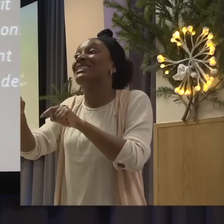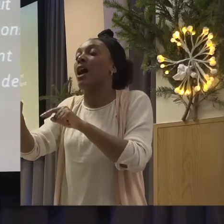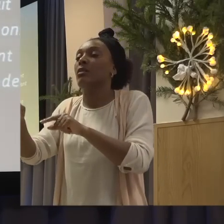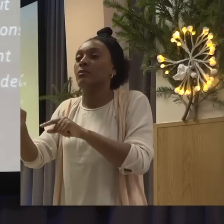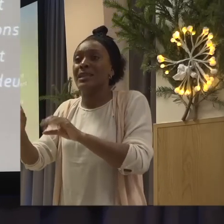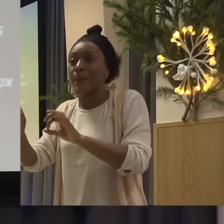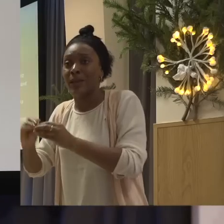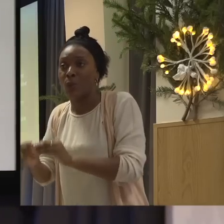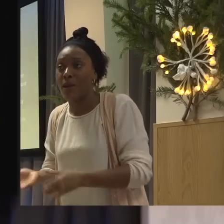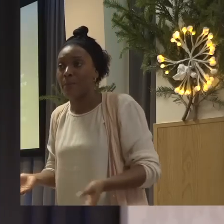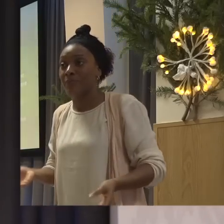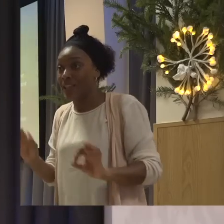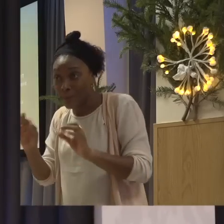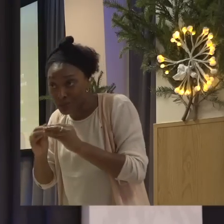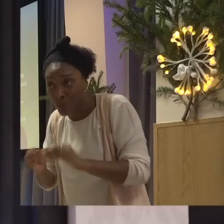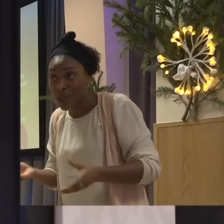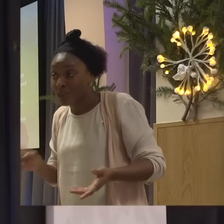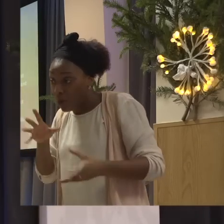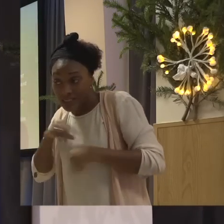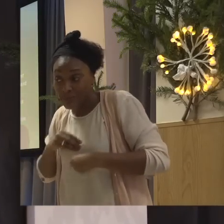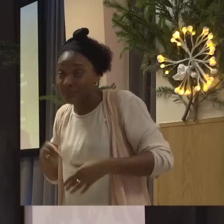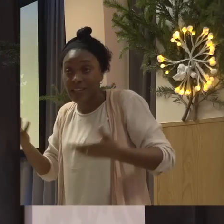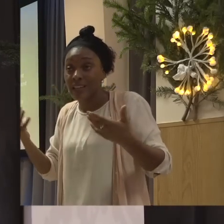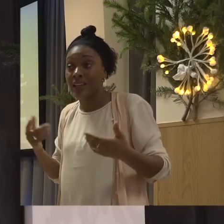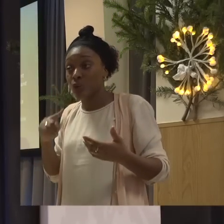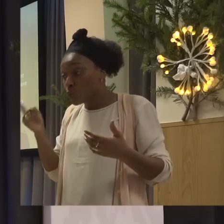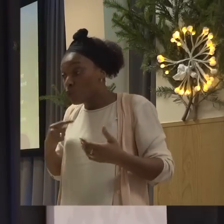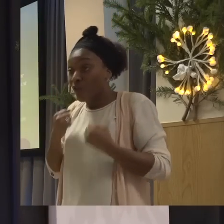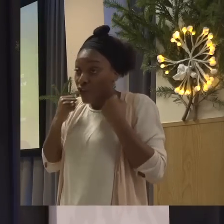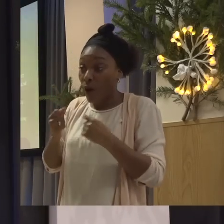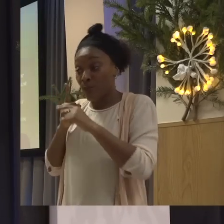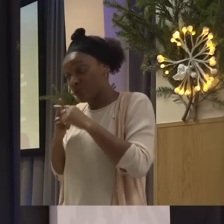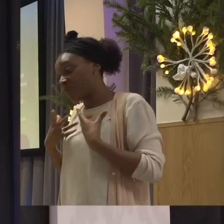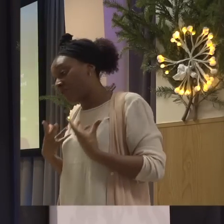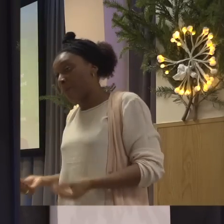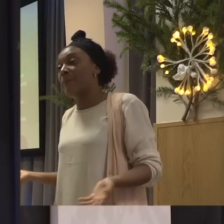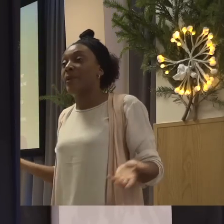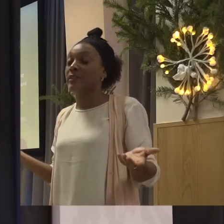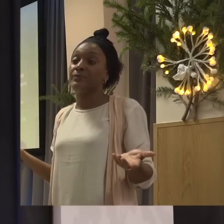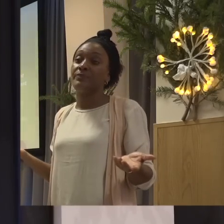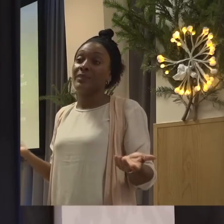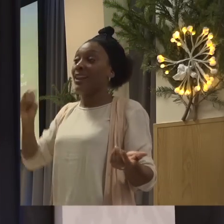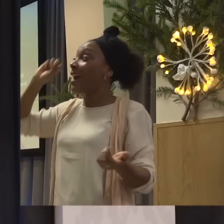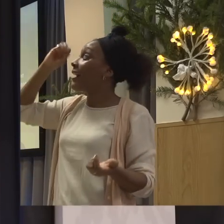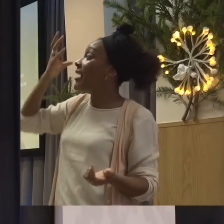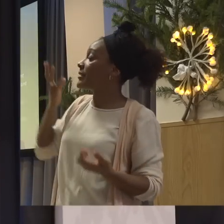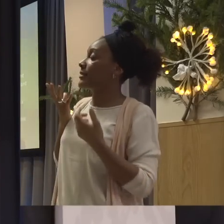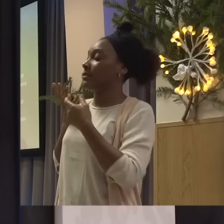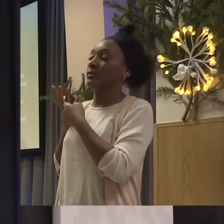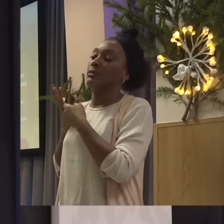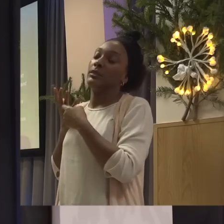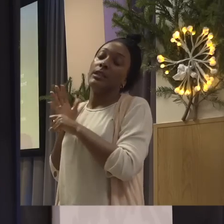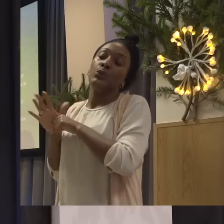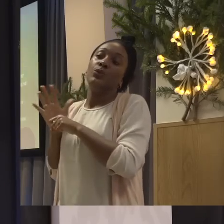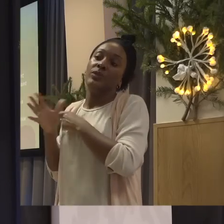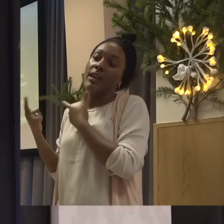Sachons accepter simplement que la grâce de Dieu nous suffit. Amen.